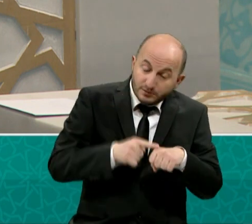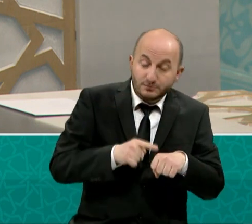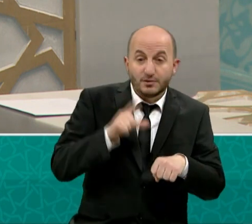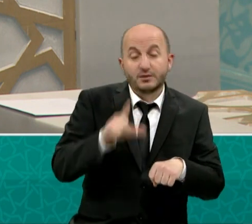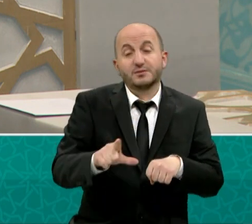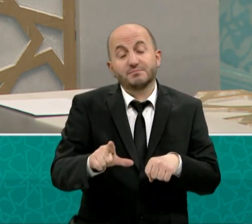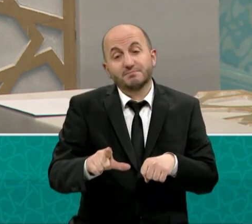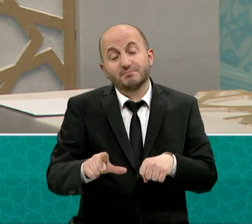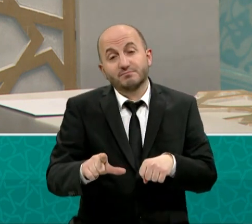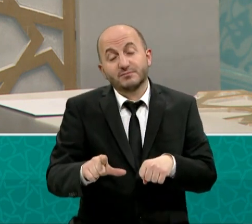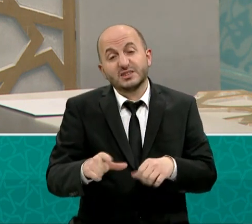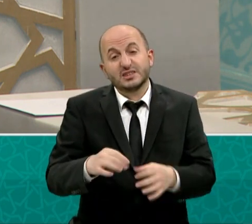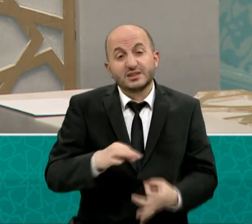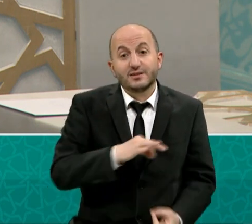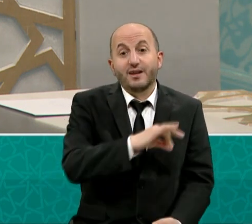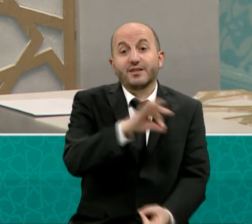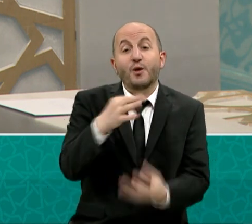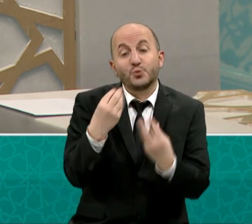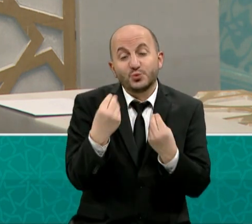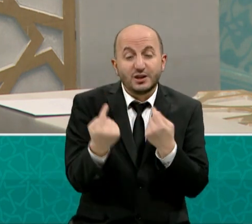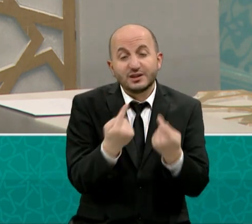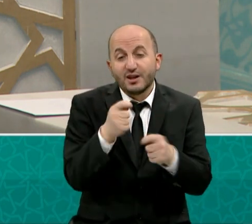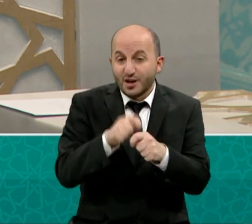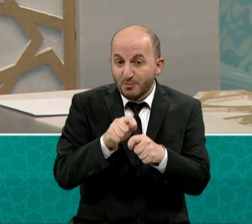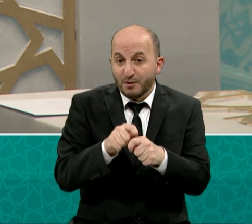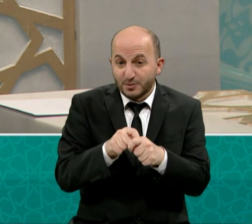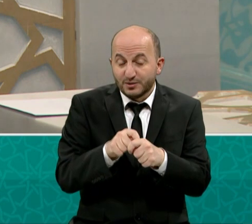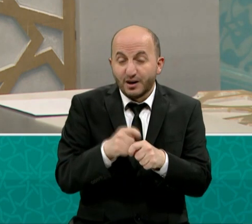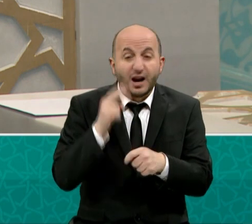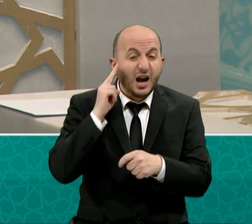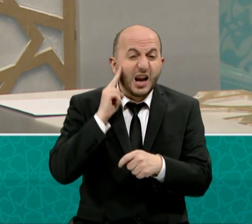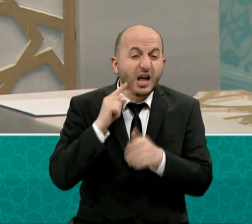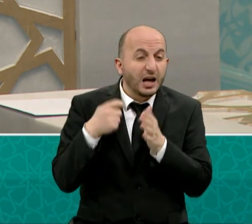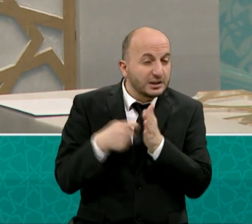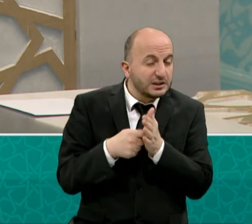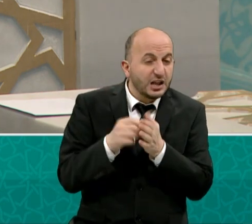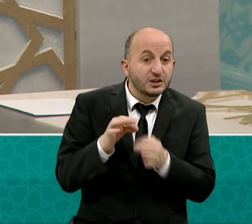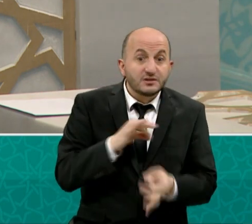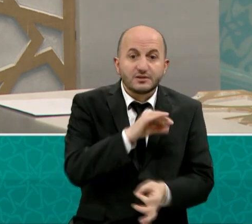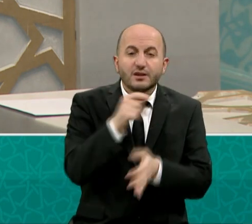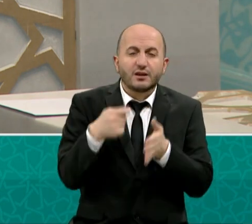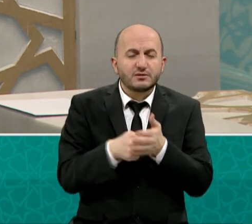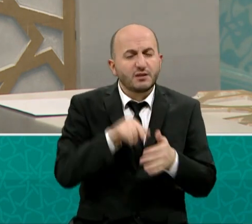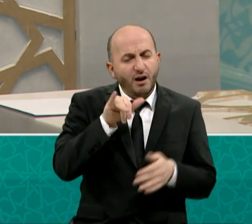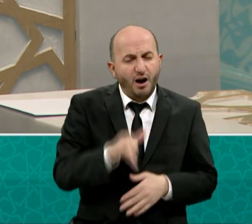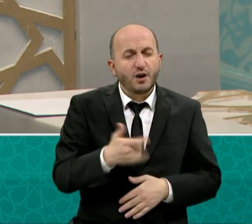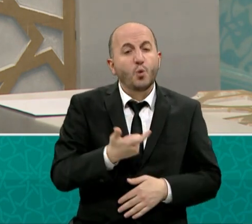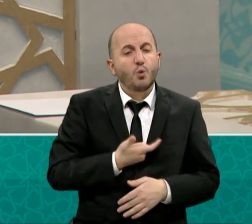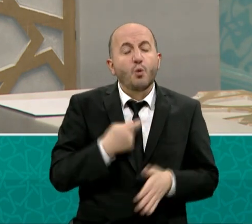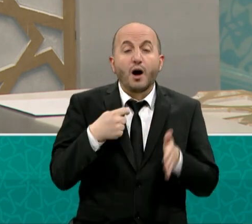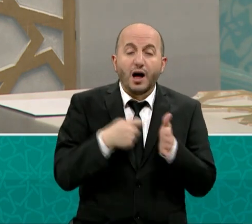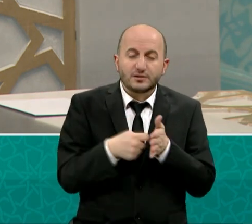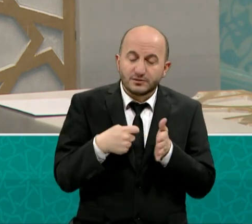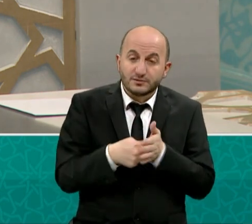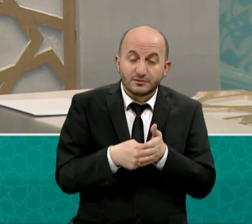kardeşlerim, insanlar güzel şeyler yapabilirler. Ahlak adına, insanlık adına, hak, hukuk adına.